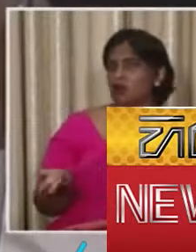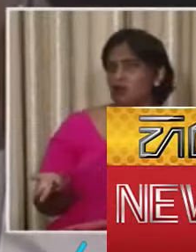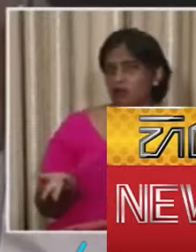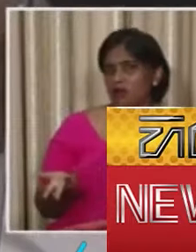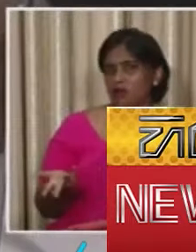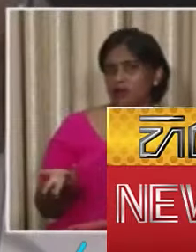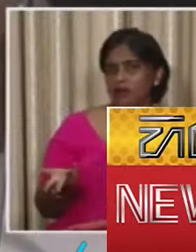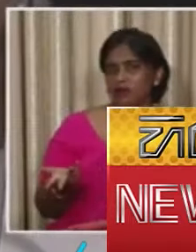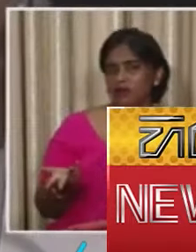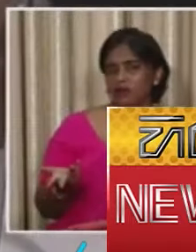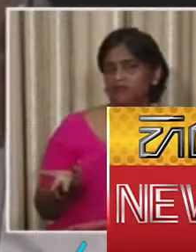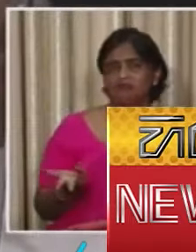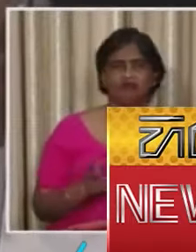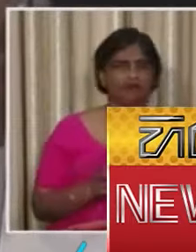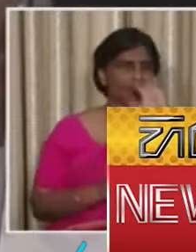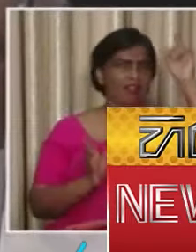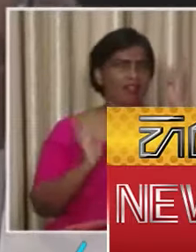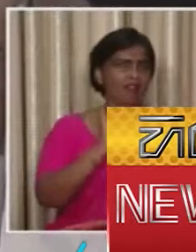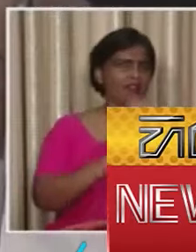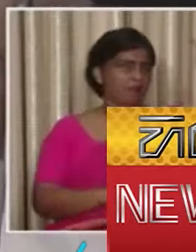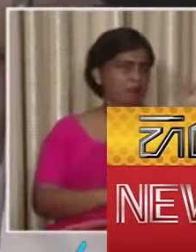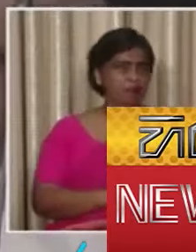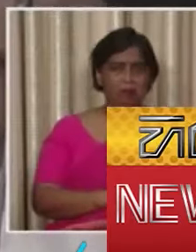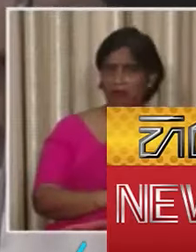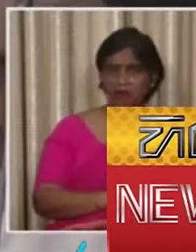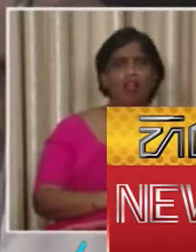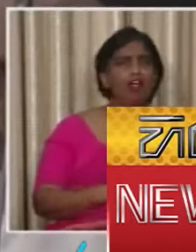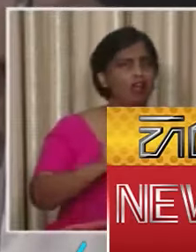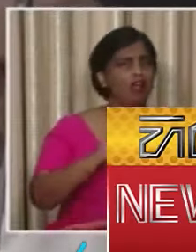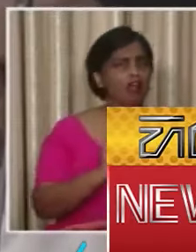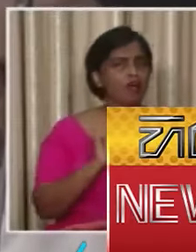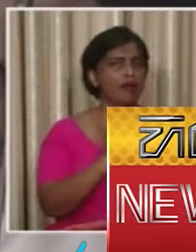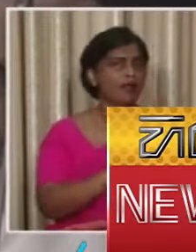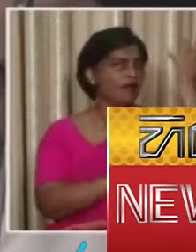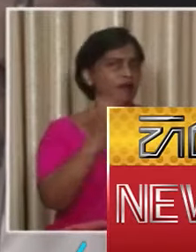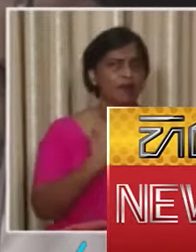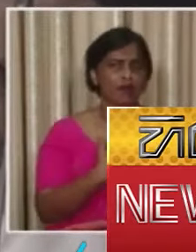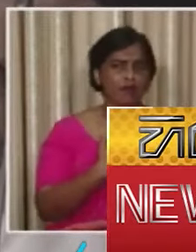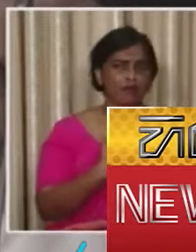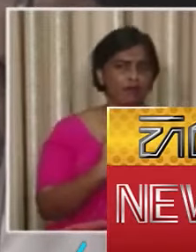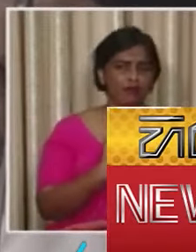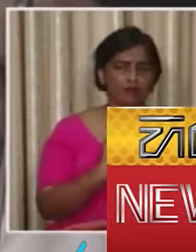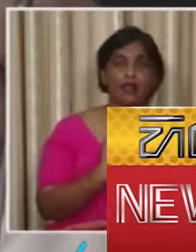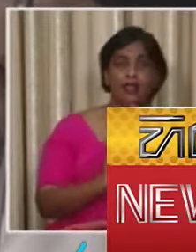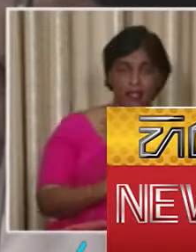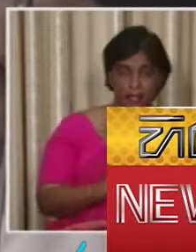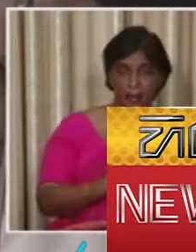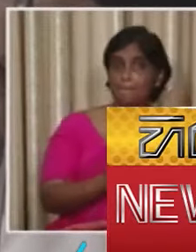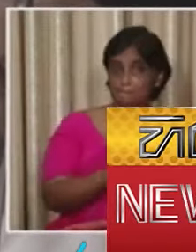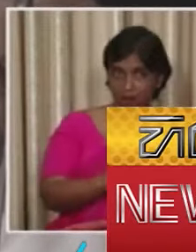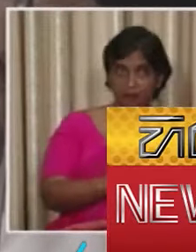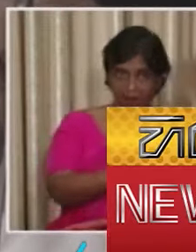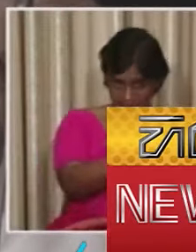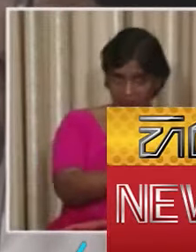කුමක්ද? කිසිම රටක් අපිට ණය දෙන්නේ නැත්නම් අපි කොහොමද ණය ගන්නෙ? මම ඉංගලන්තේ මහ බැංකුව